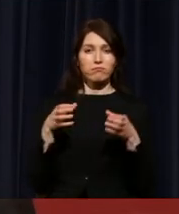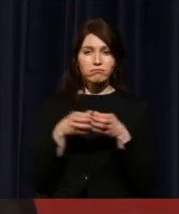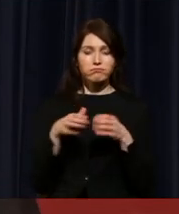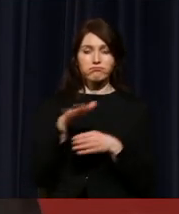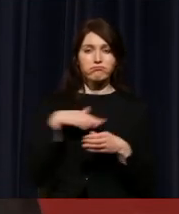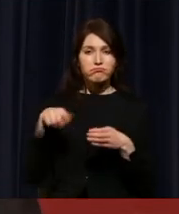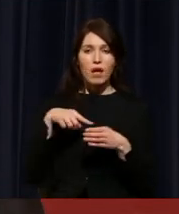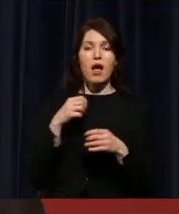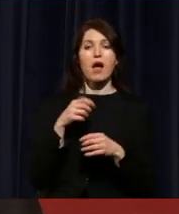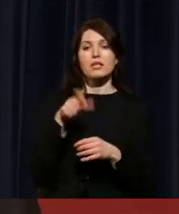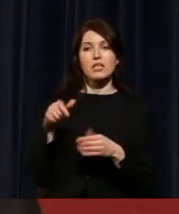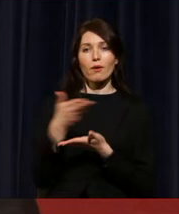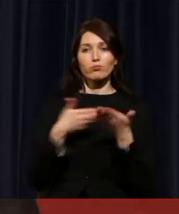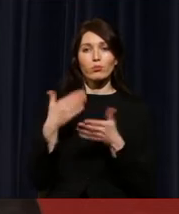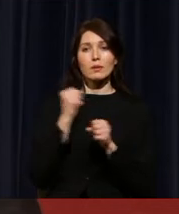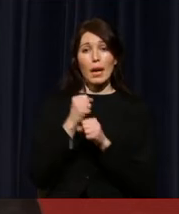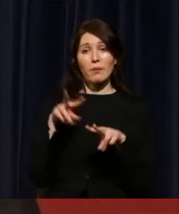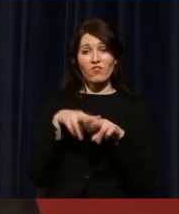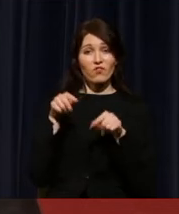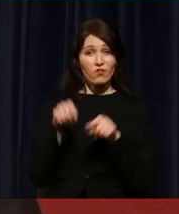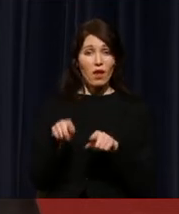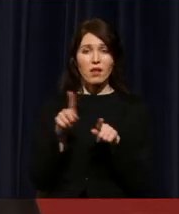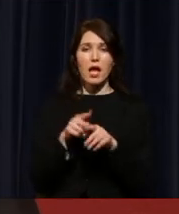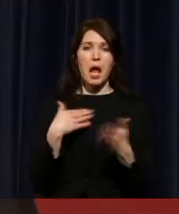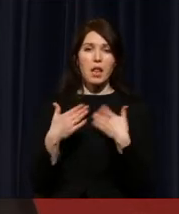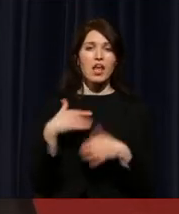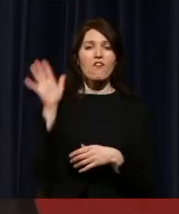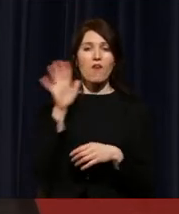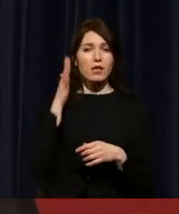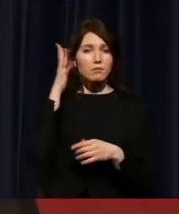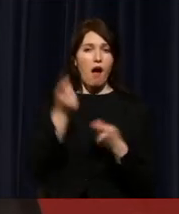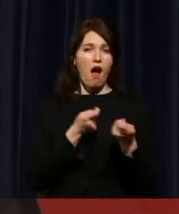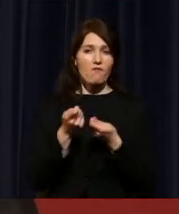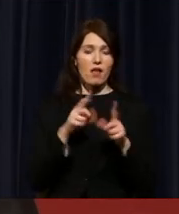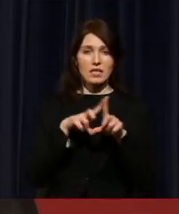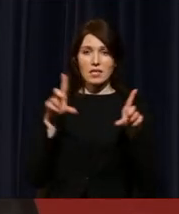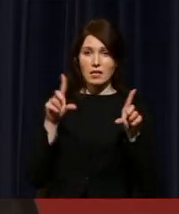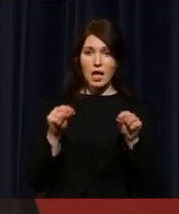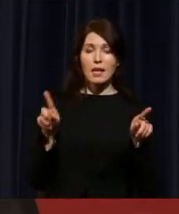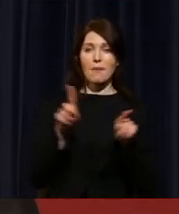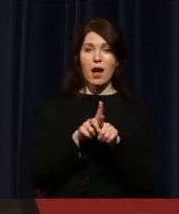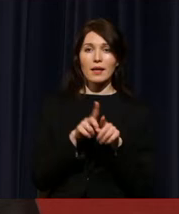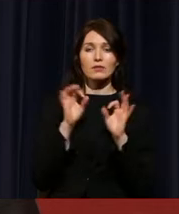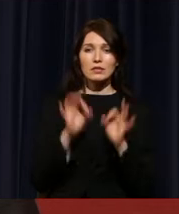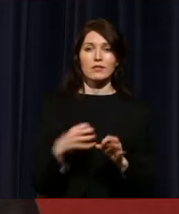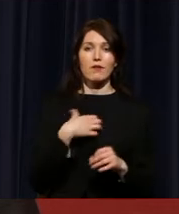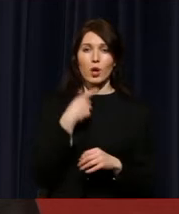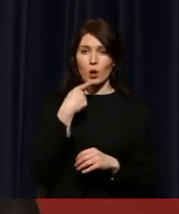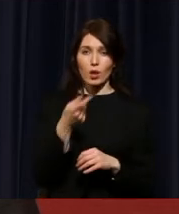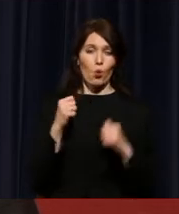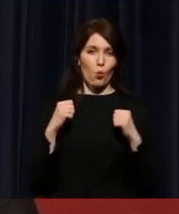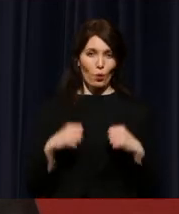vietā, arī attiecībās ar valsts pārvaldes iestādēm. Un īstenībā jāsaka godīgi,